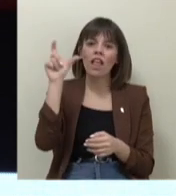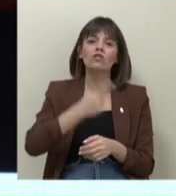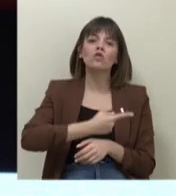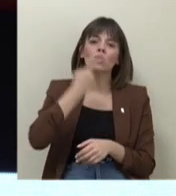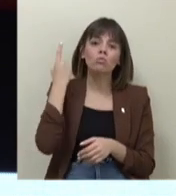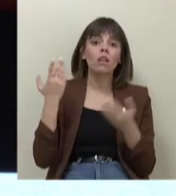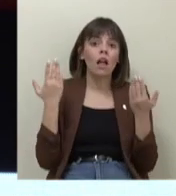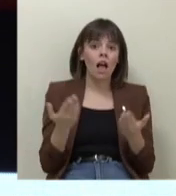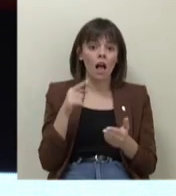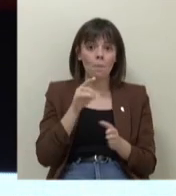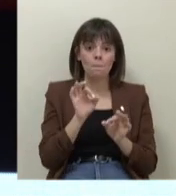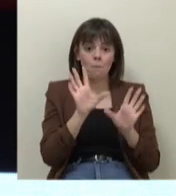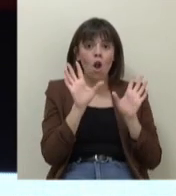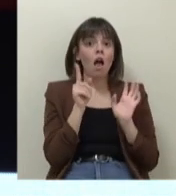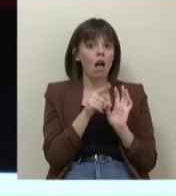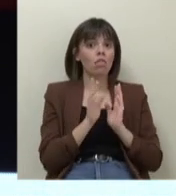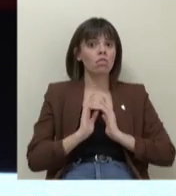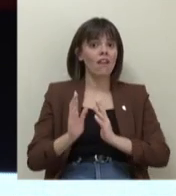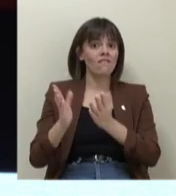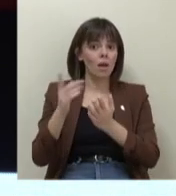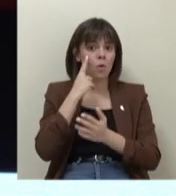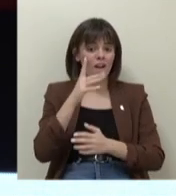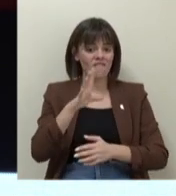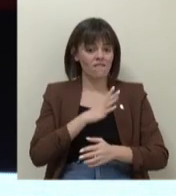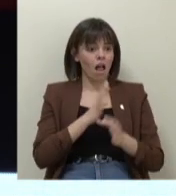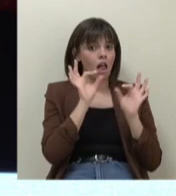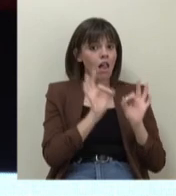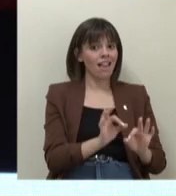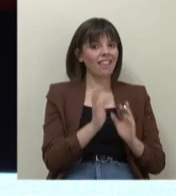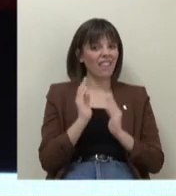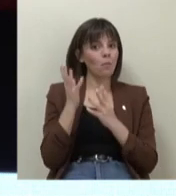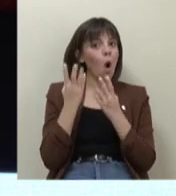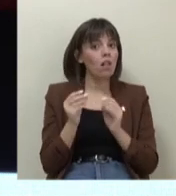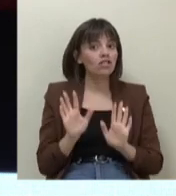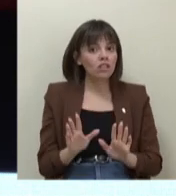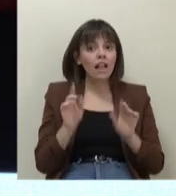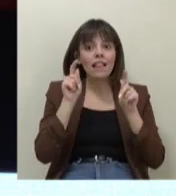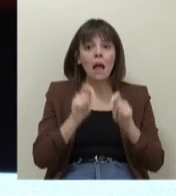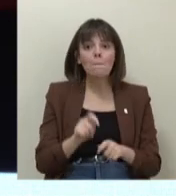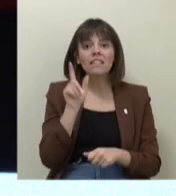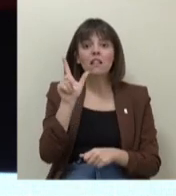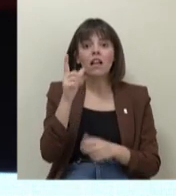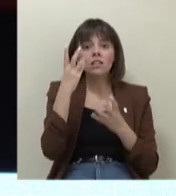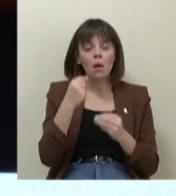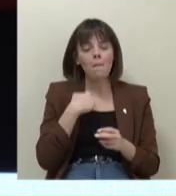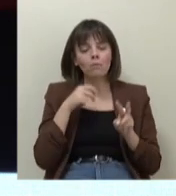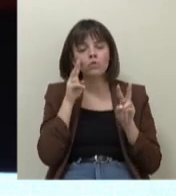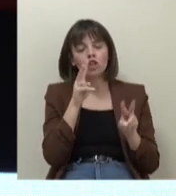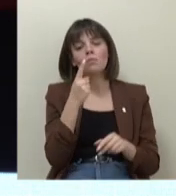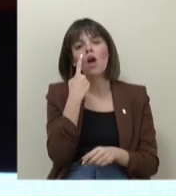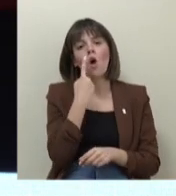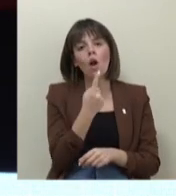Cumhuriyeti eğer ilelebet varlığını sürdürecekse yapması gereken şey benim görüşüme